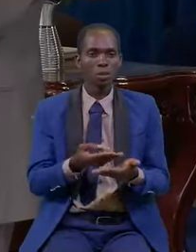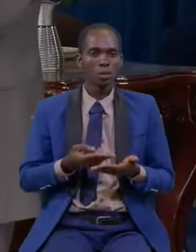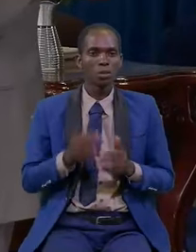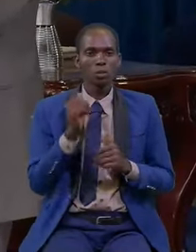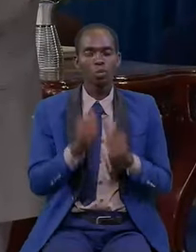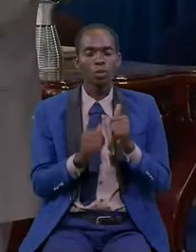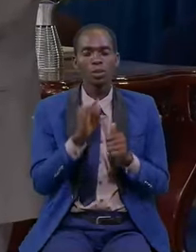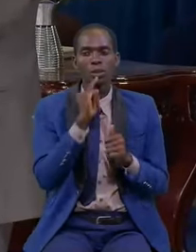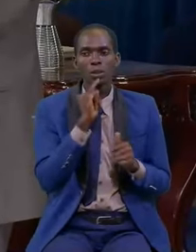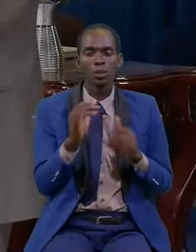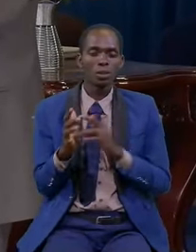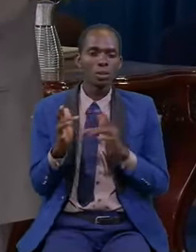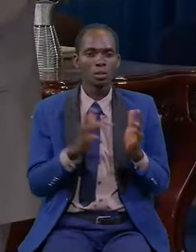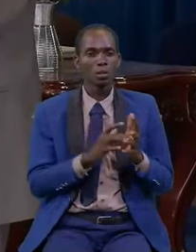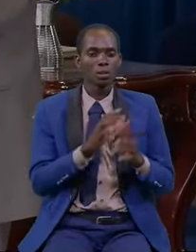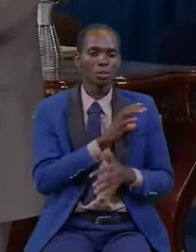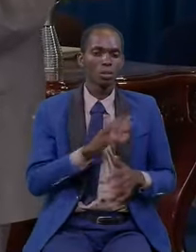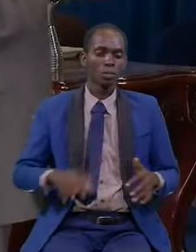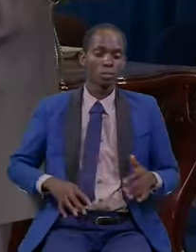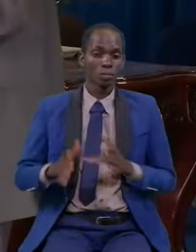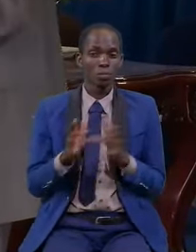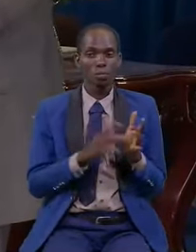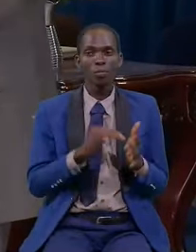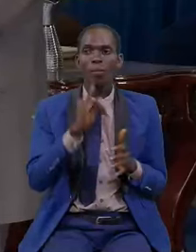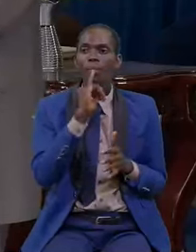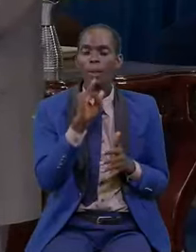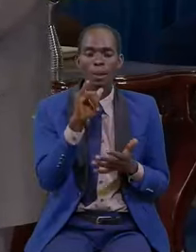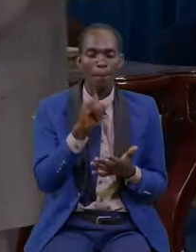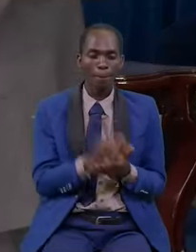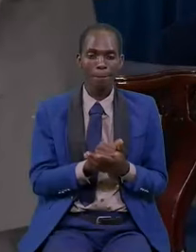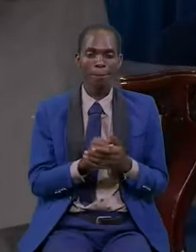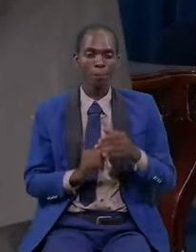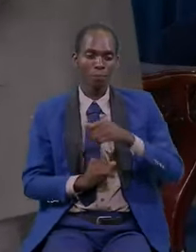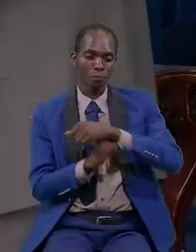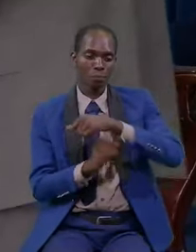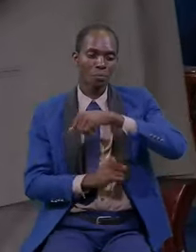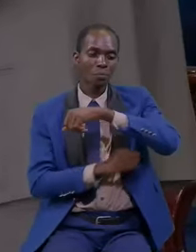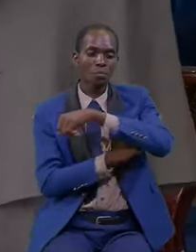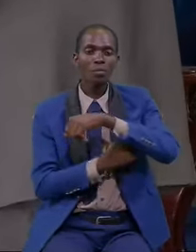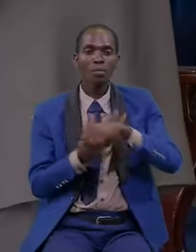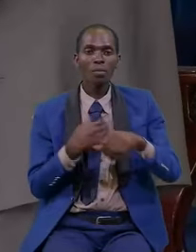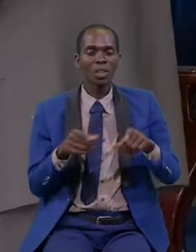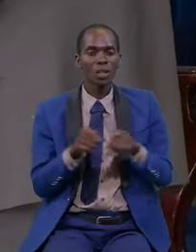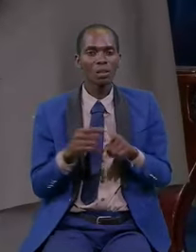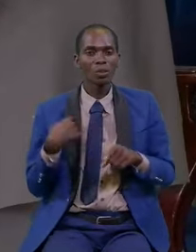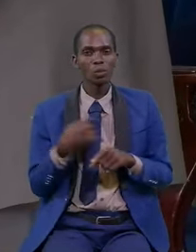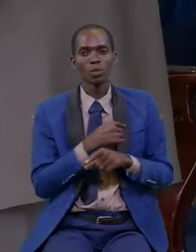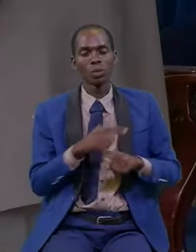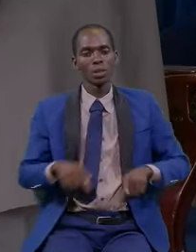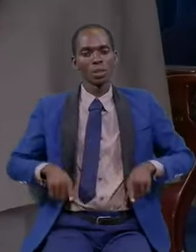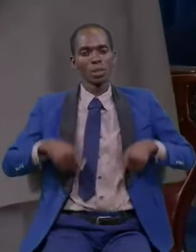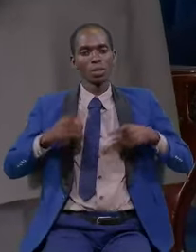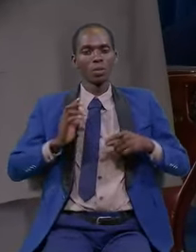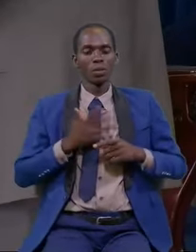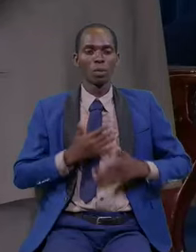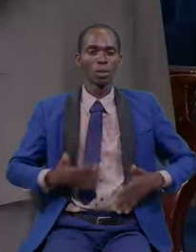Jésus est ce fondement, cette fondation, comme nous lui donnons notre